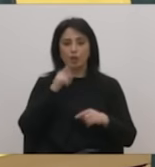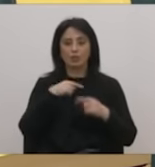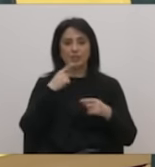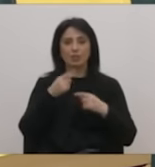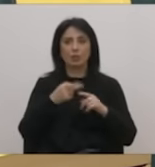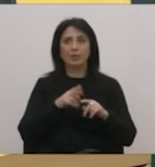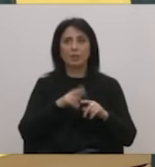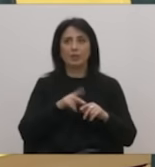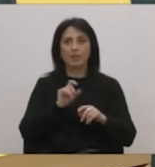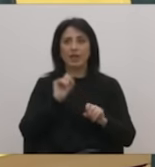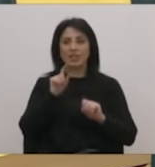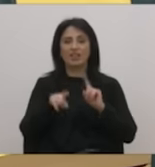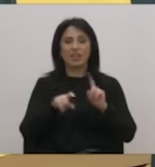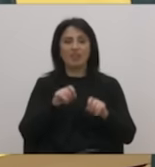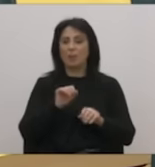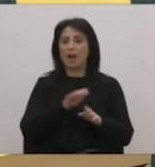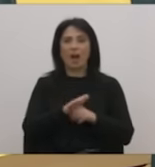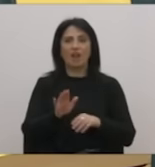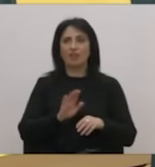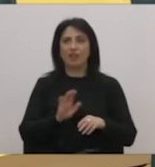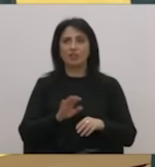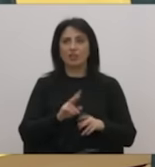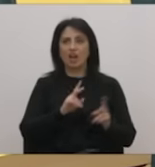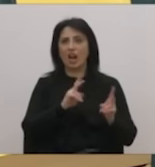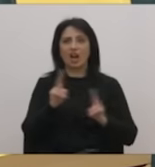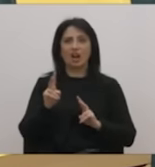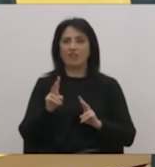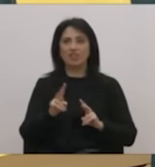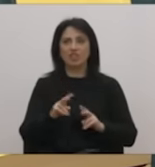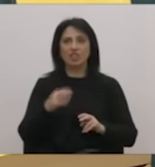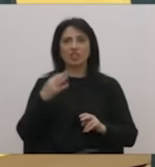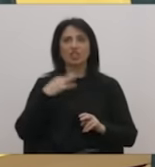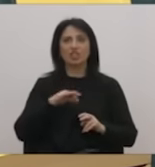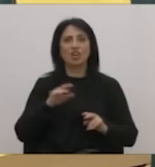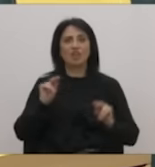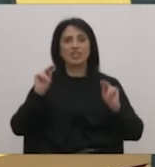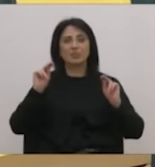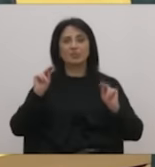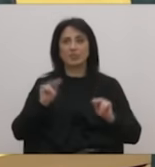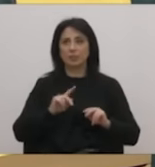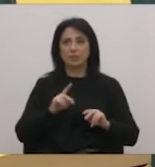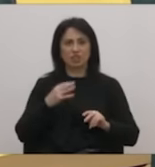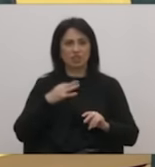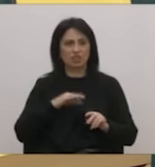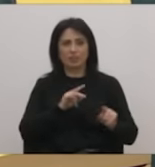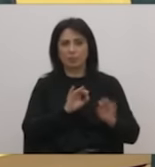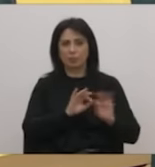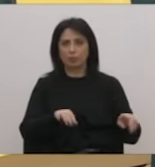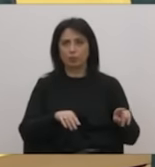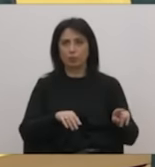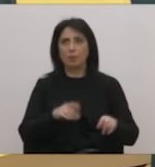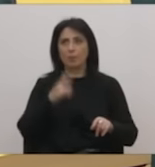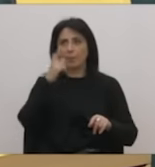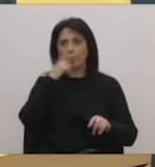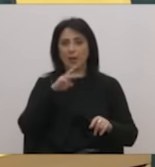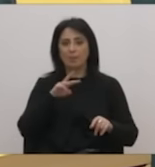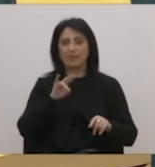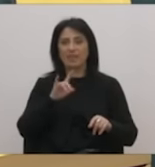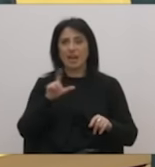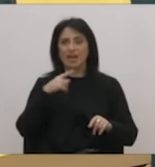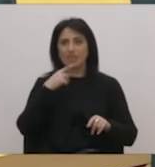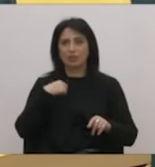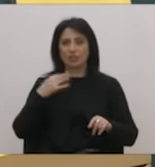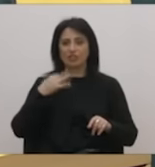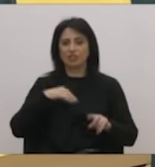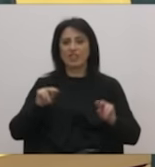იმაზე რომ დავალებებს არ ვასრულებთო, არავისიო და შვილებს იფიცებთ, რასერჩი შვილებს არ ვიცი, მაგრამ ბატონი დინარაძე ამბობდა რომ ჩემ